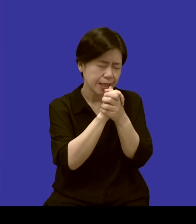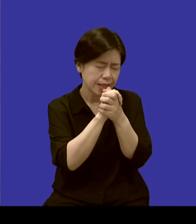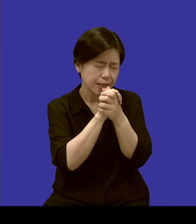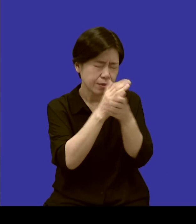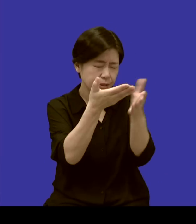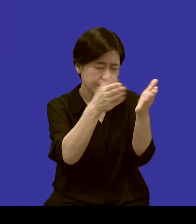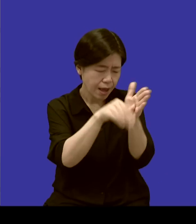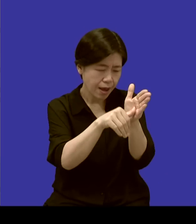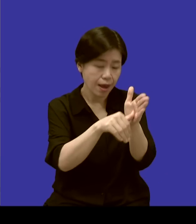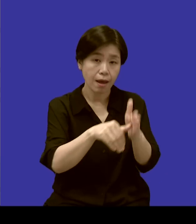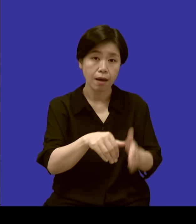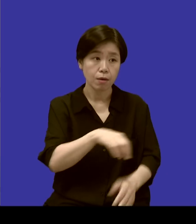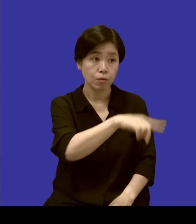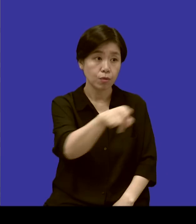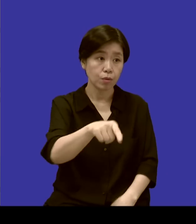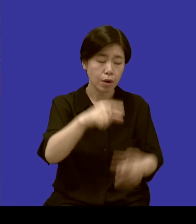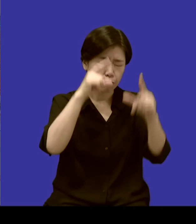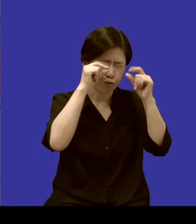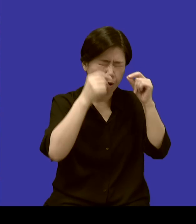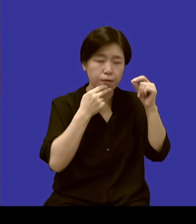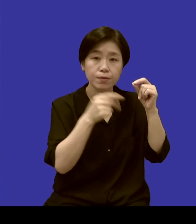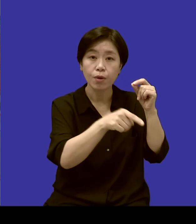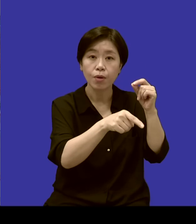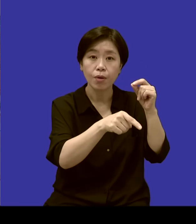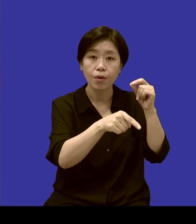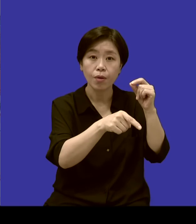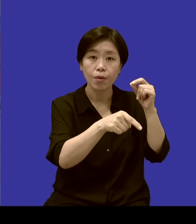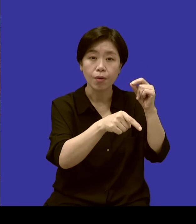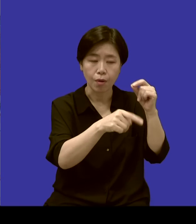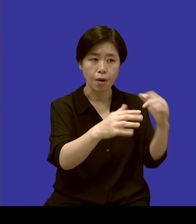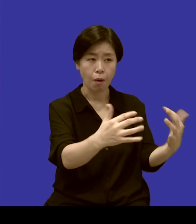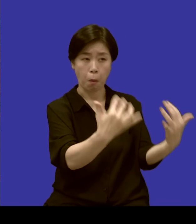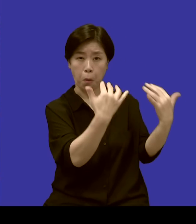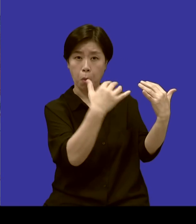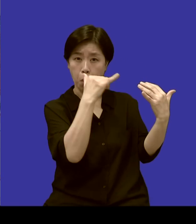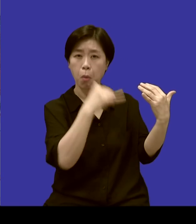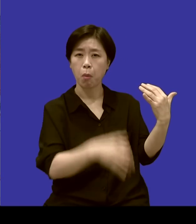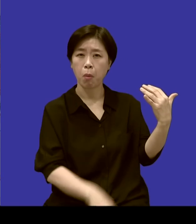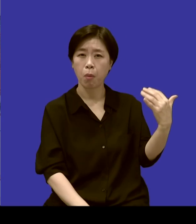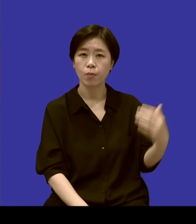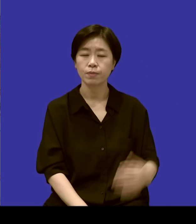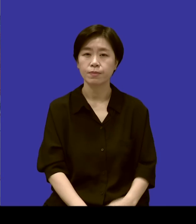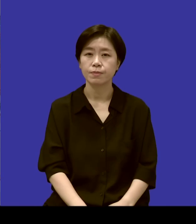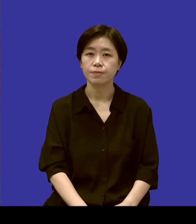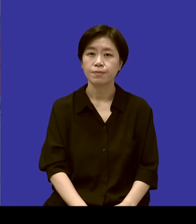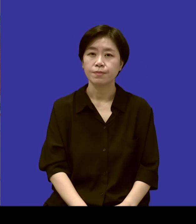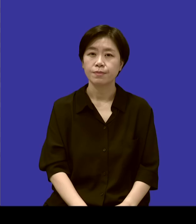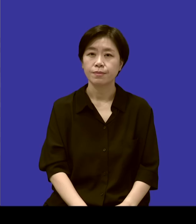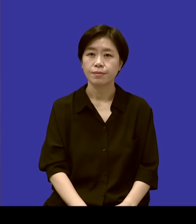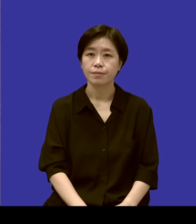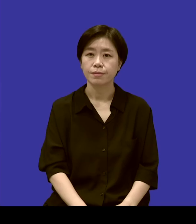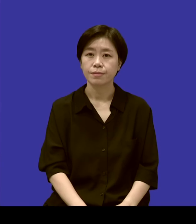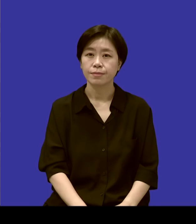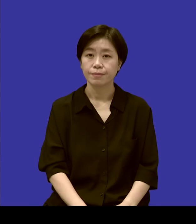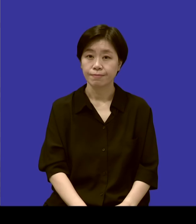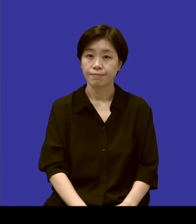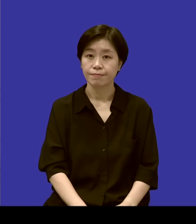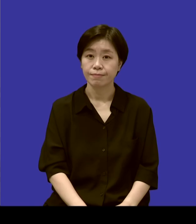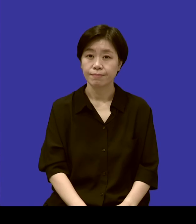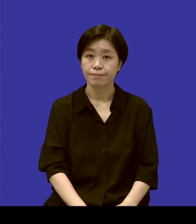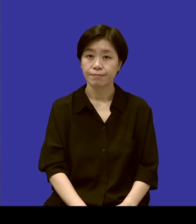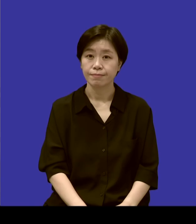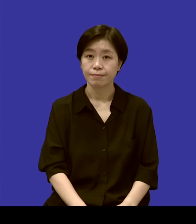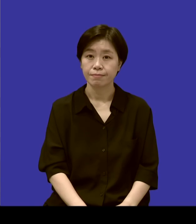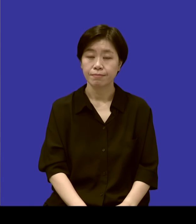이렇게 뜨고 쳐다보는 거예요. 탤런트 이렇게 나를 관찰하는 거예요. 그러면서 이제